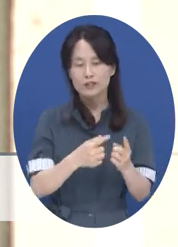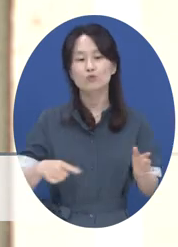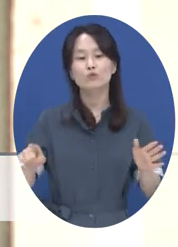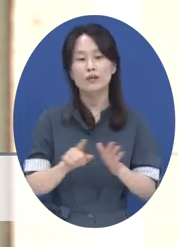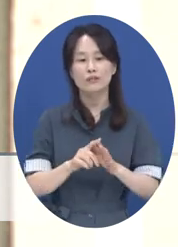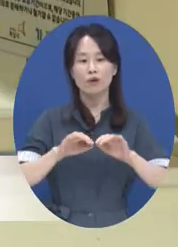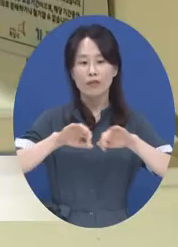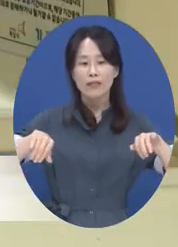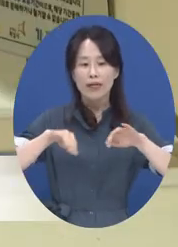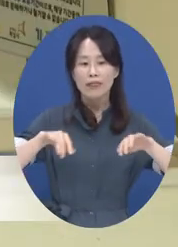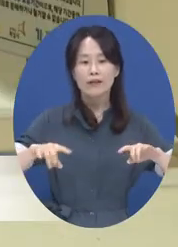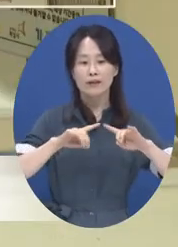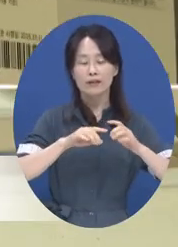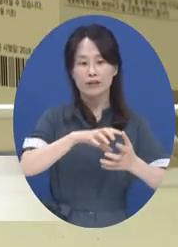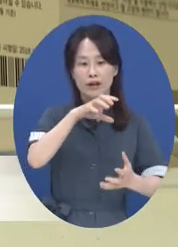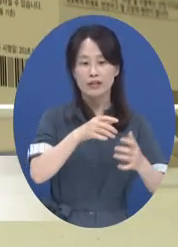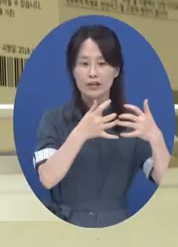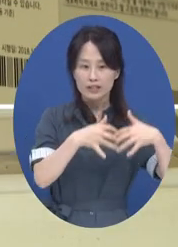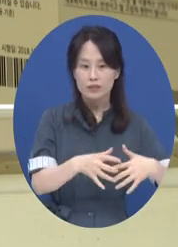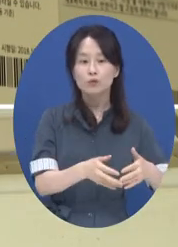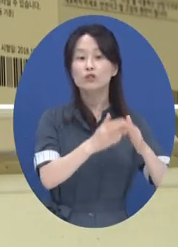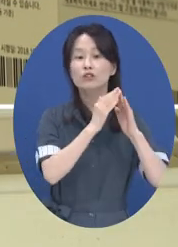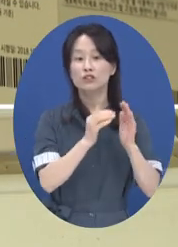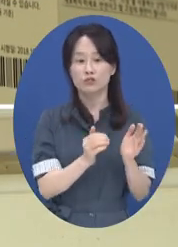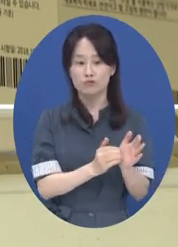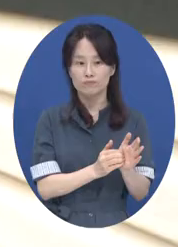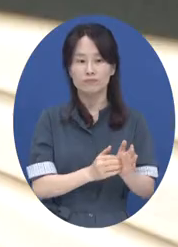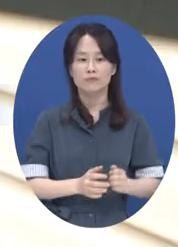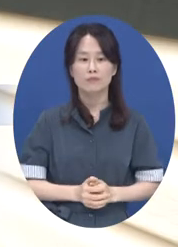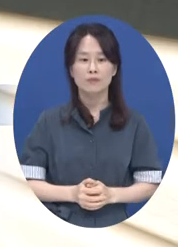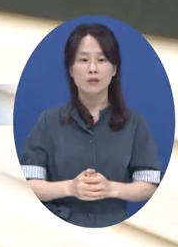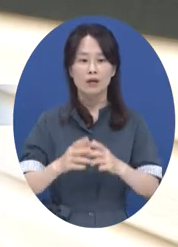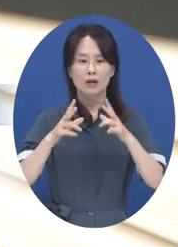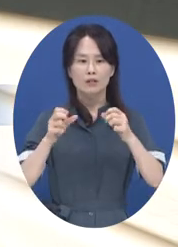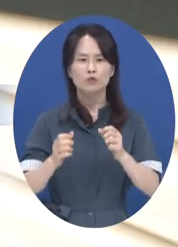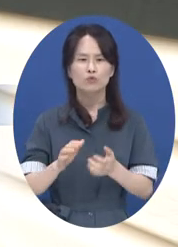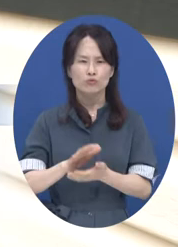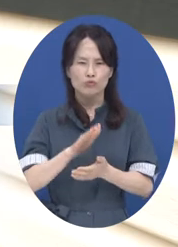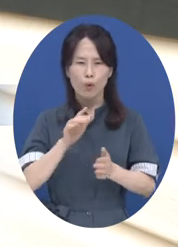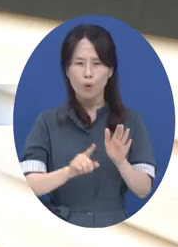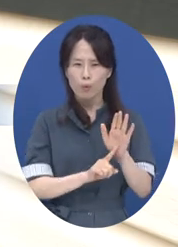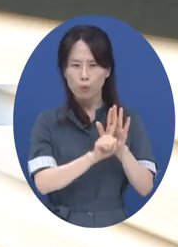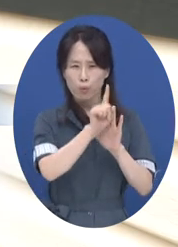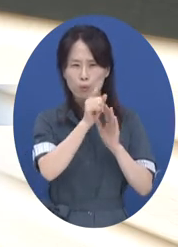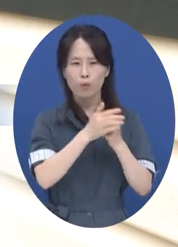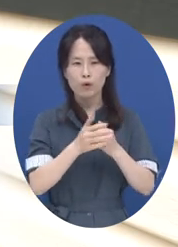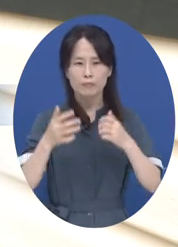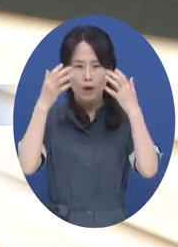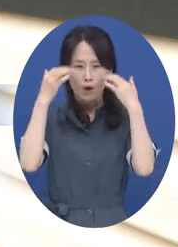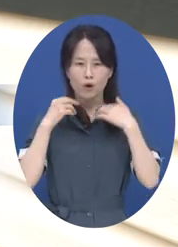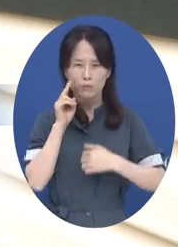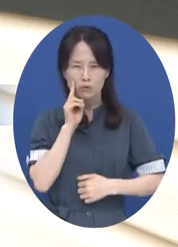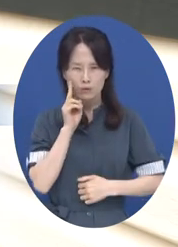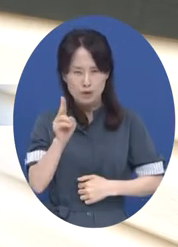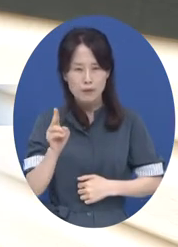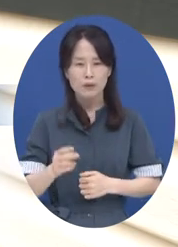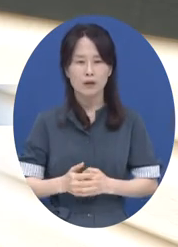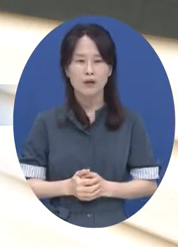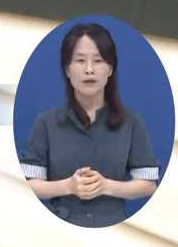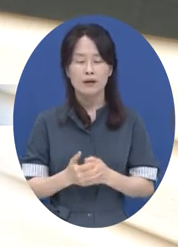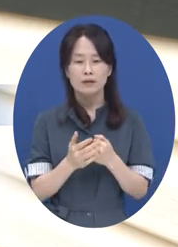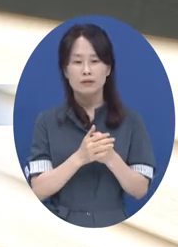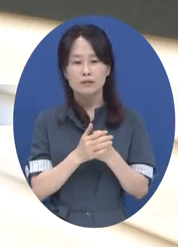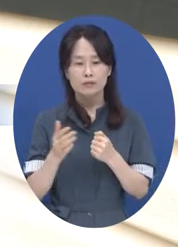개별 전력량계 설치 사업도 함께 추진합니다 지구 원나라 때문에 그 여름의 폭염을 너무 신